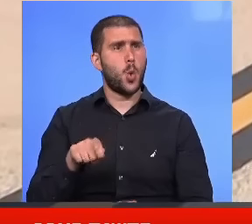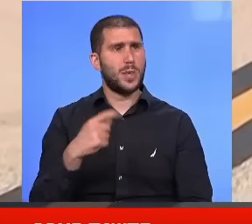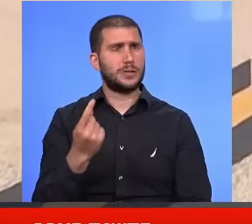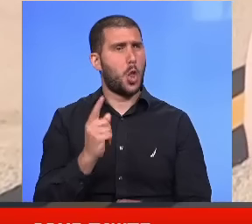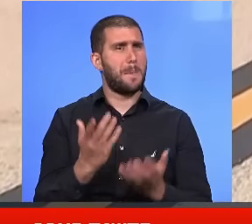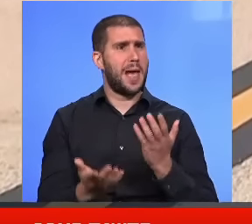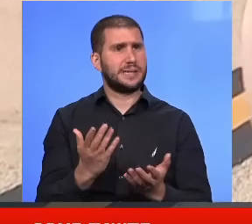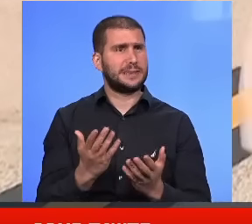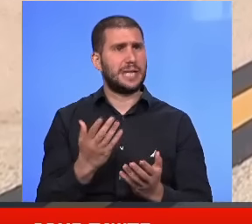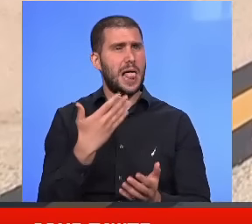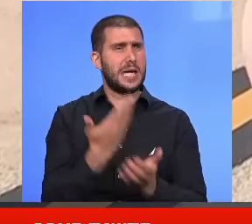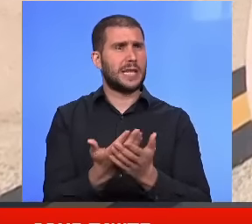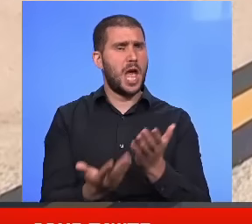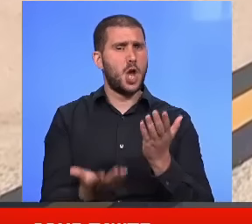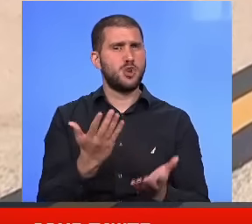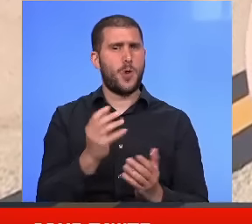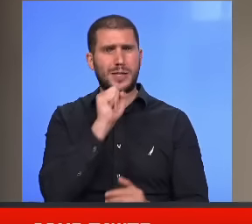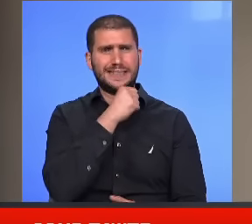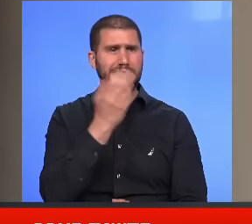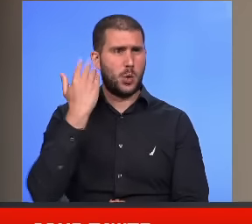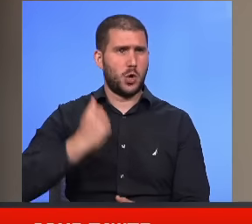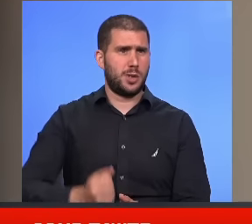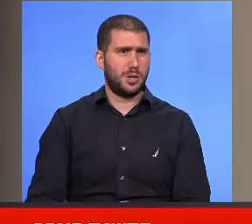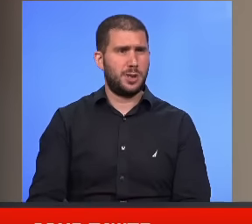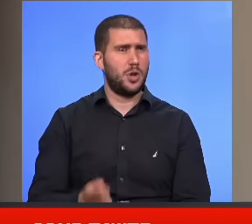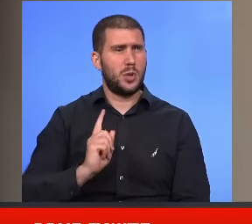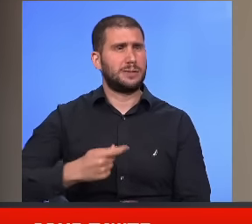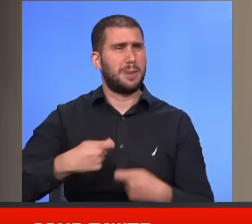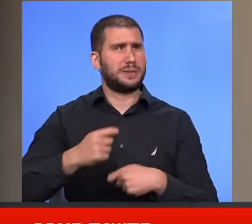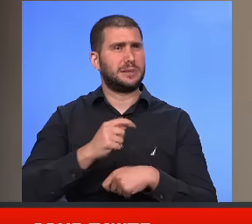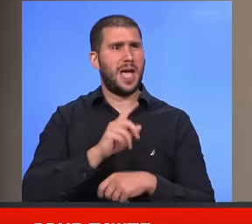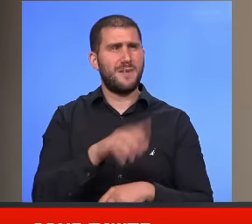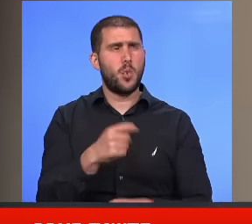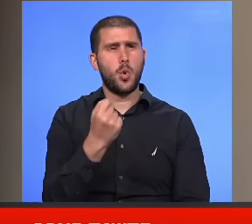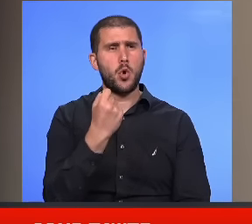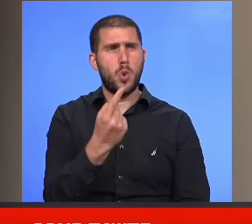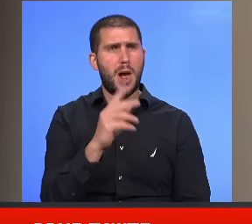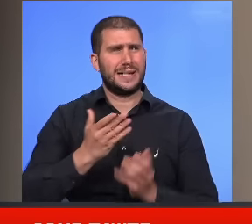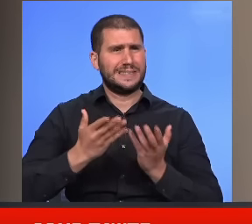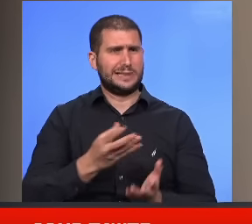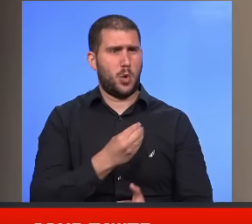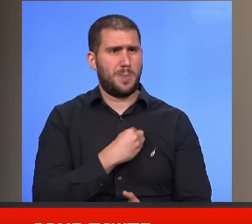לא היסס להציע השוואות היסטוריות. We should be spending a dime on humanitarian aid.